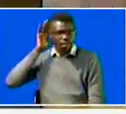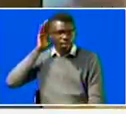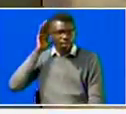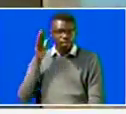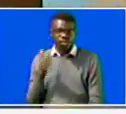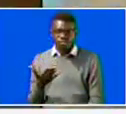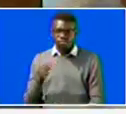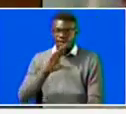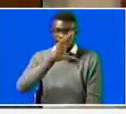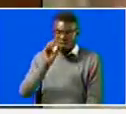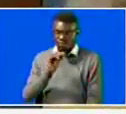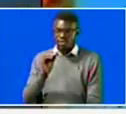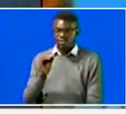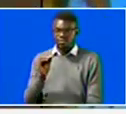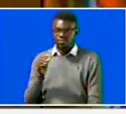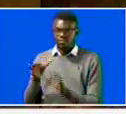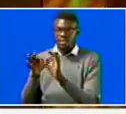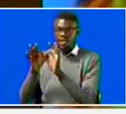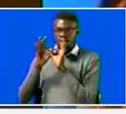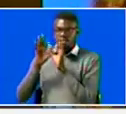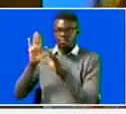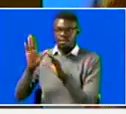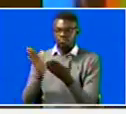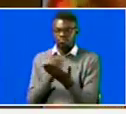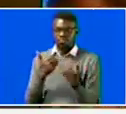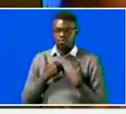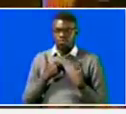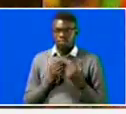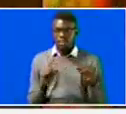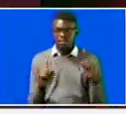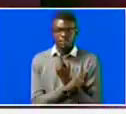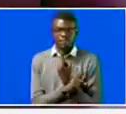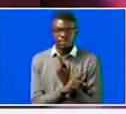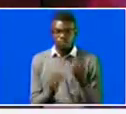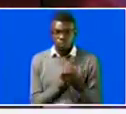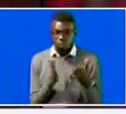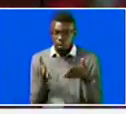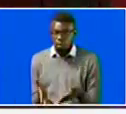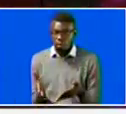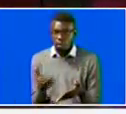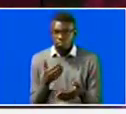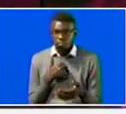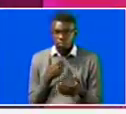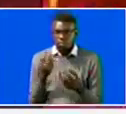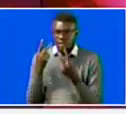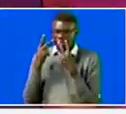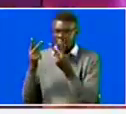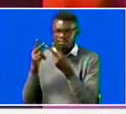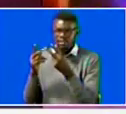tradition ya Afrika ndani yake. Na hiyo ndio tofauti ya muziki ya sasa. Juu muziki ya sasa mimi sijaona ile